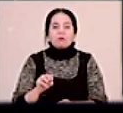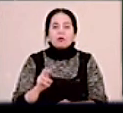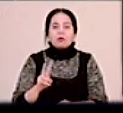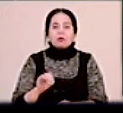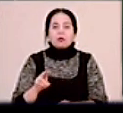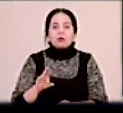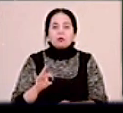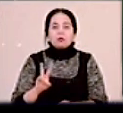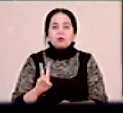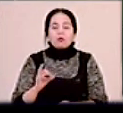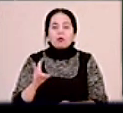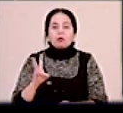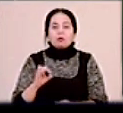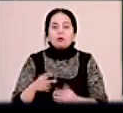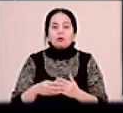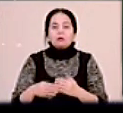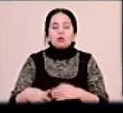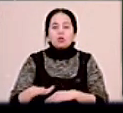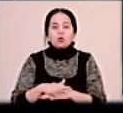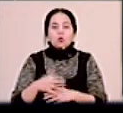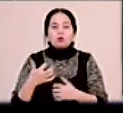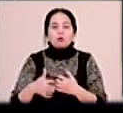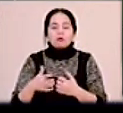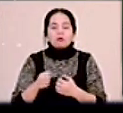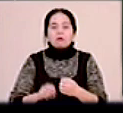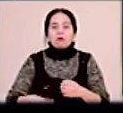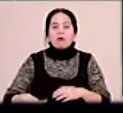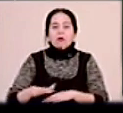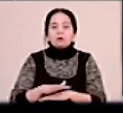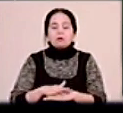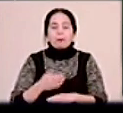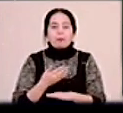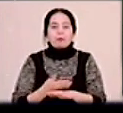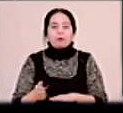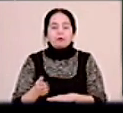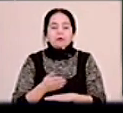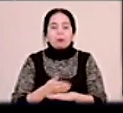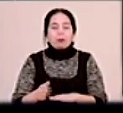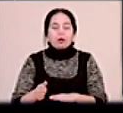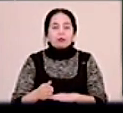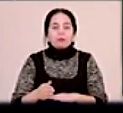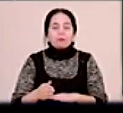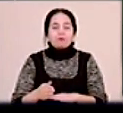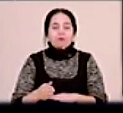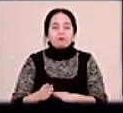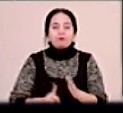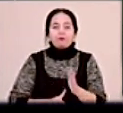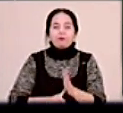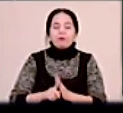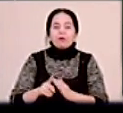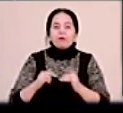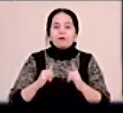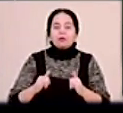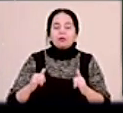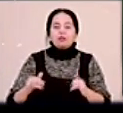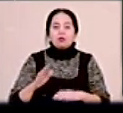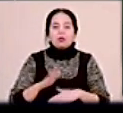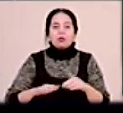Македонского на территорию Средней Азии? Постепенно возрождаются ремесла и